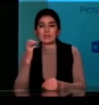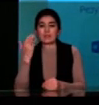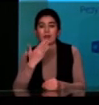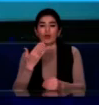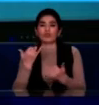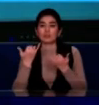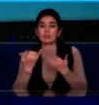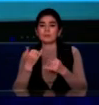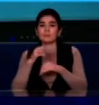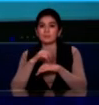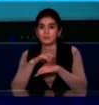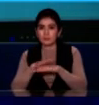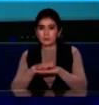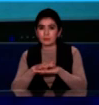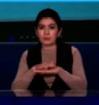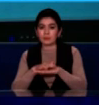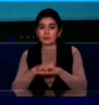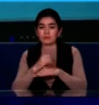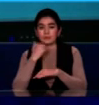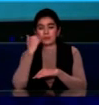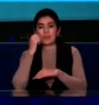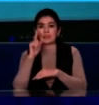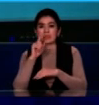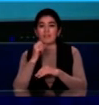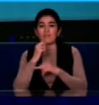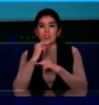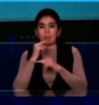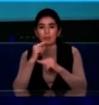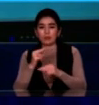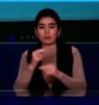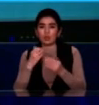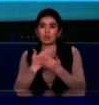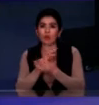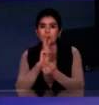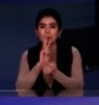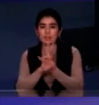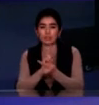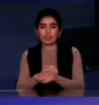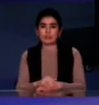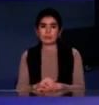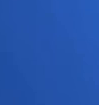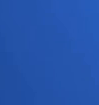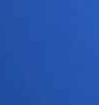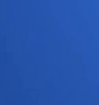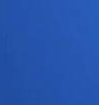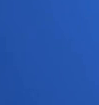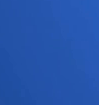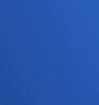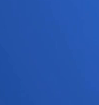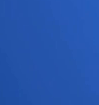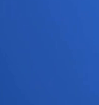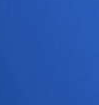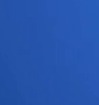На этом мы с вами заканчиваем. Спасибо за внимание. До новых встреч!